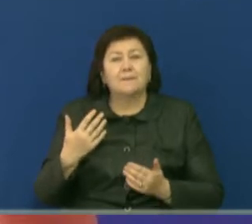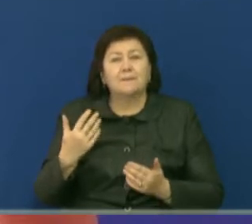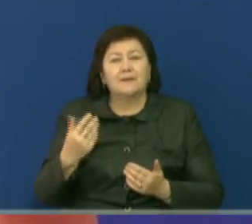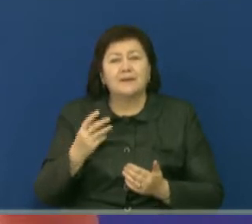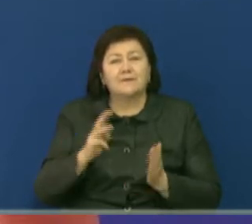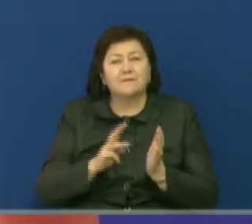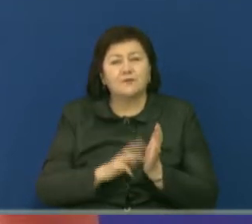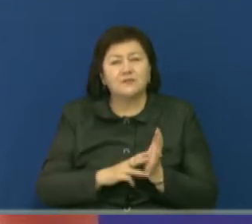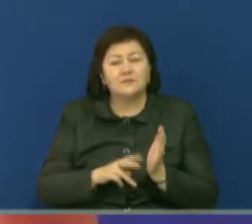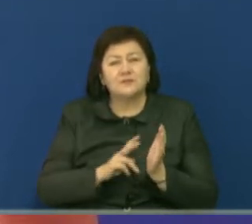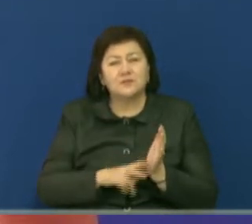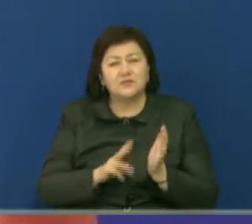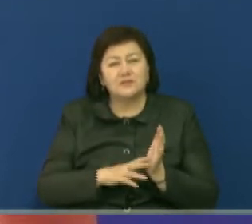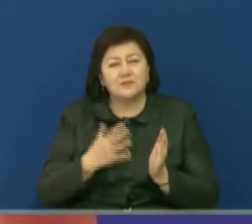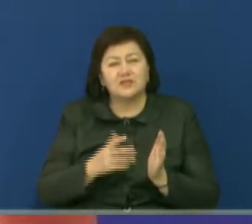36-04-32-59-29-66 и